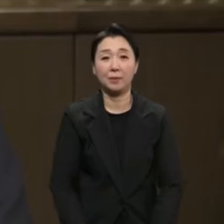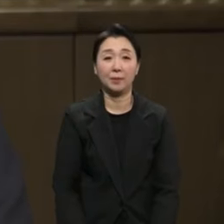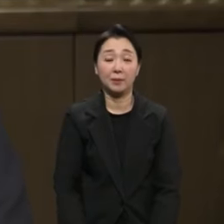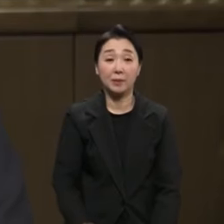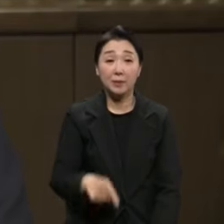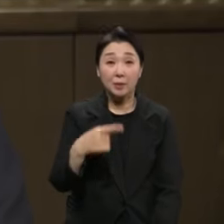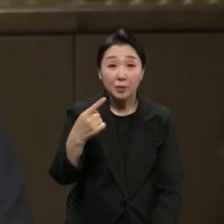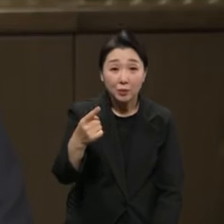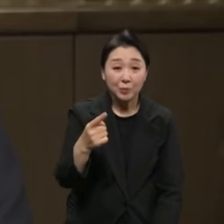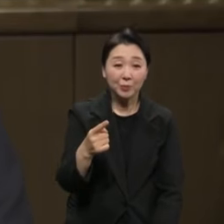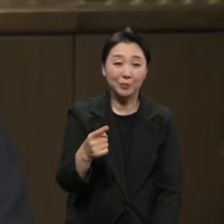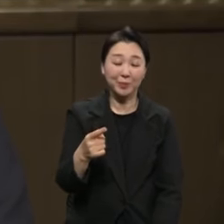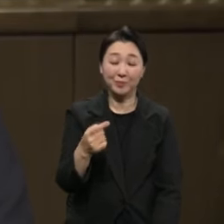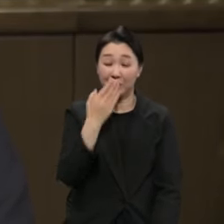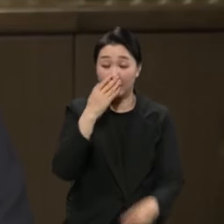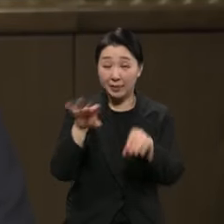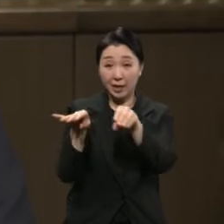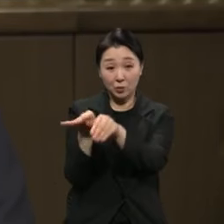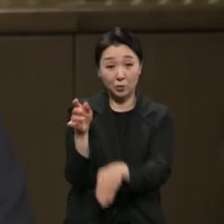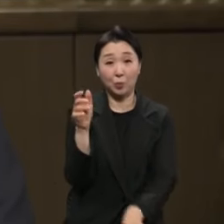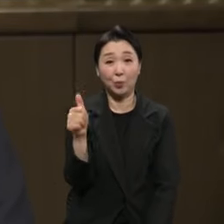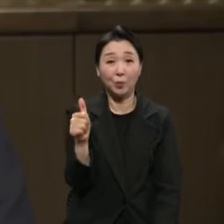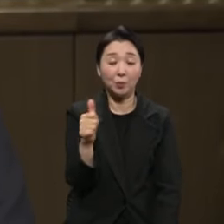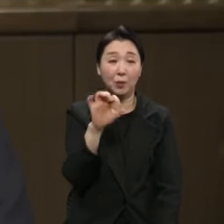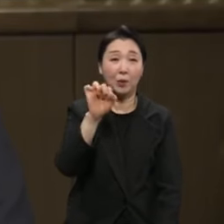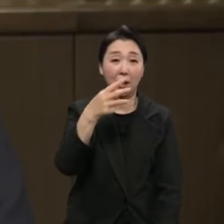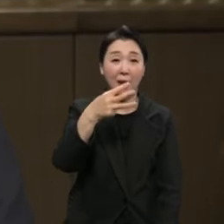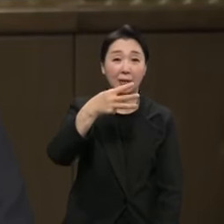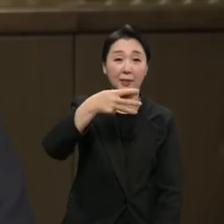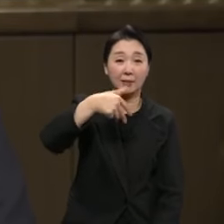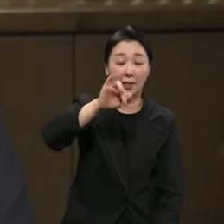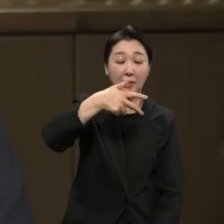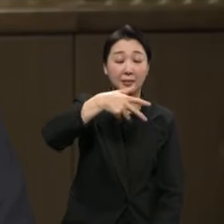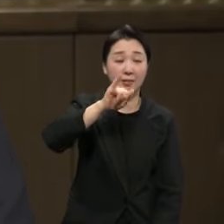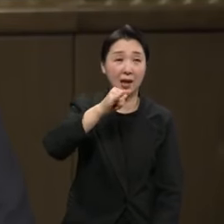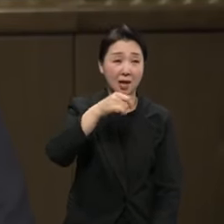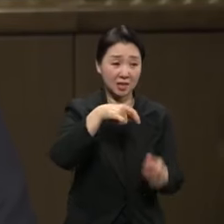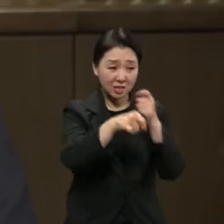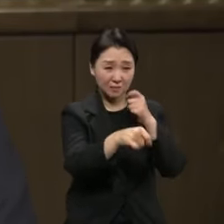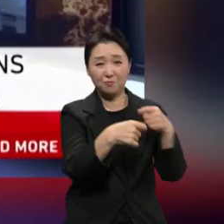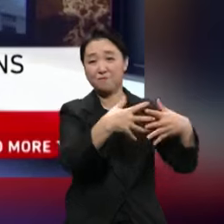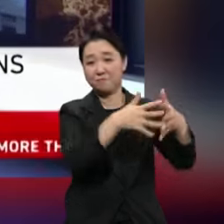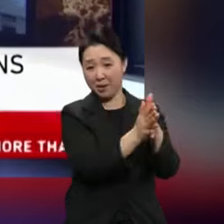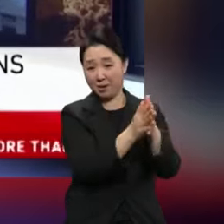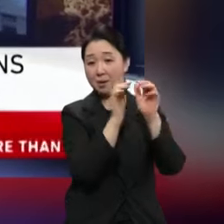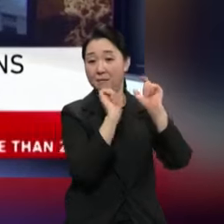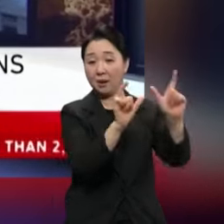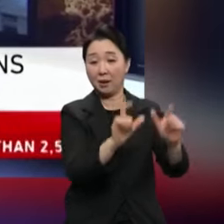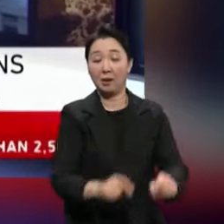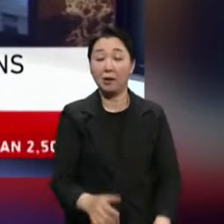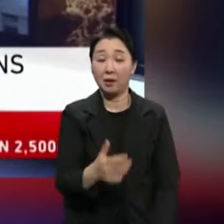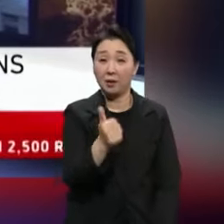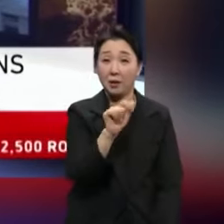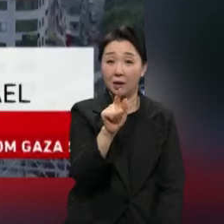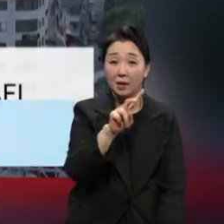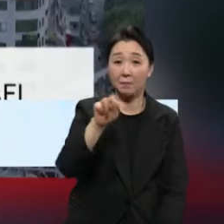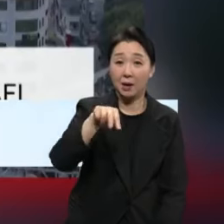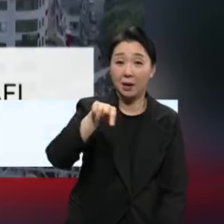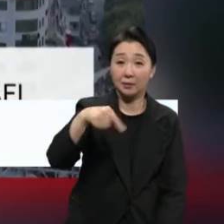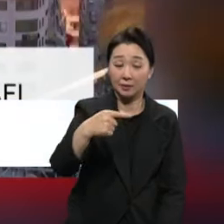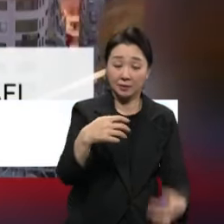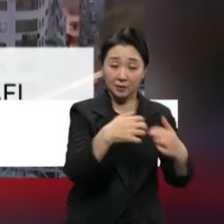이후 베냐민 네타냐후 이스라엘 총리는 즉각 알자지라 지부를 폐쇄하겠다고 밝혔습니다. 하마스와 전쟁을 치르는